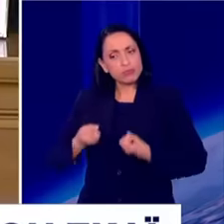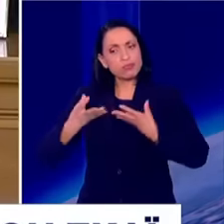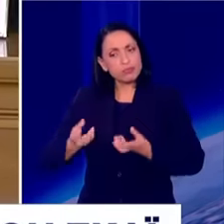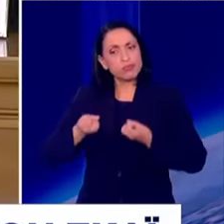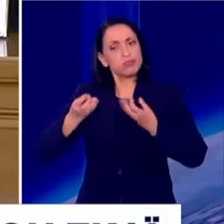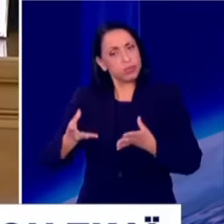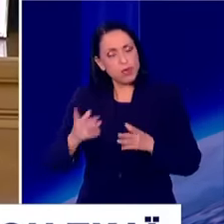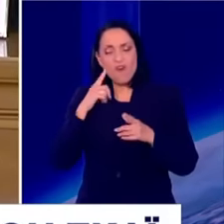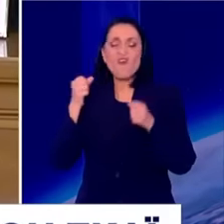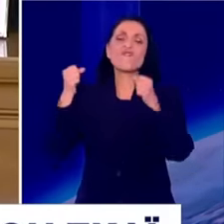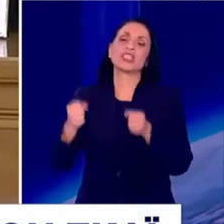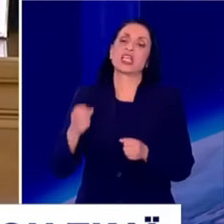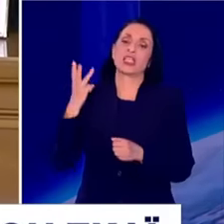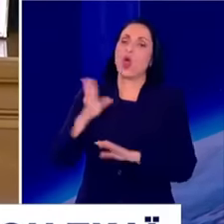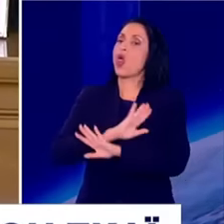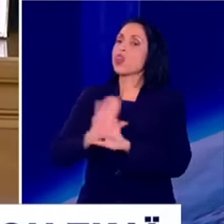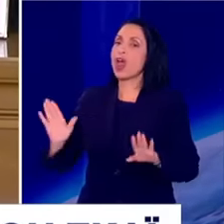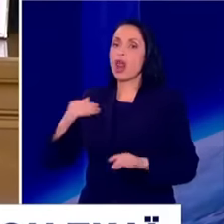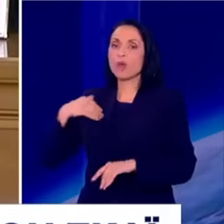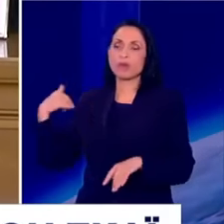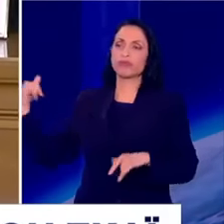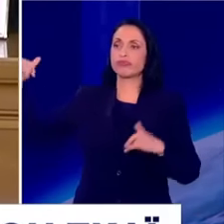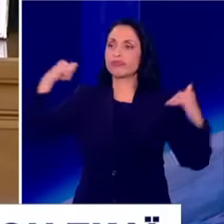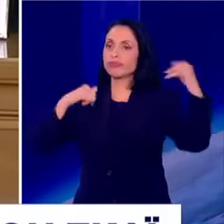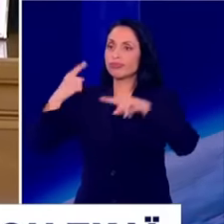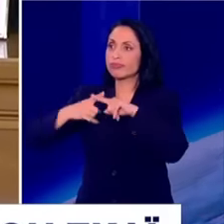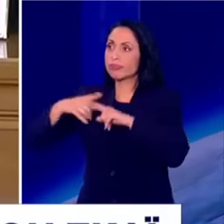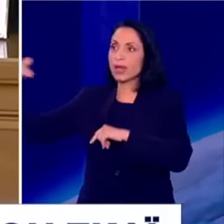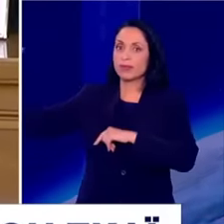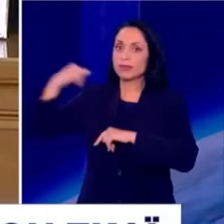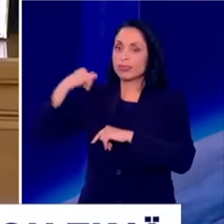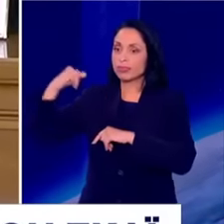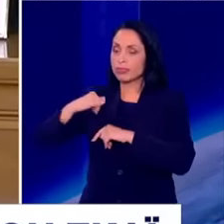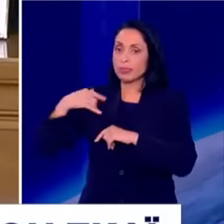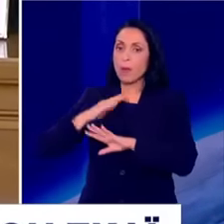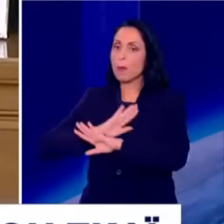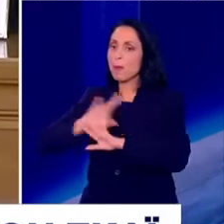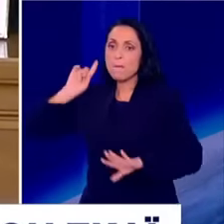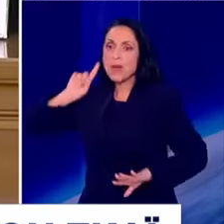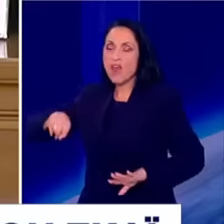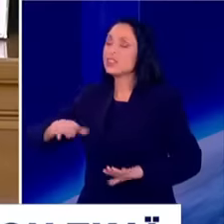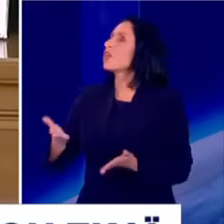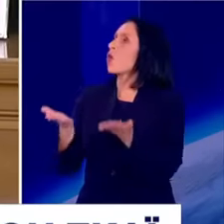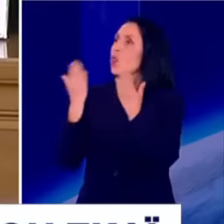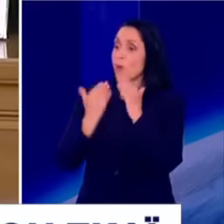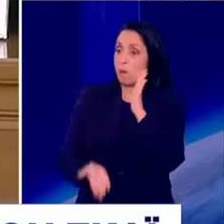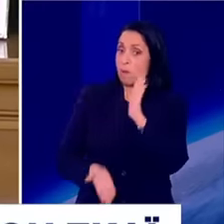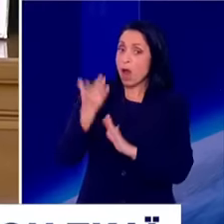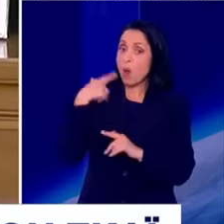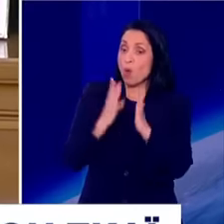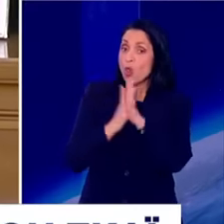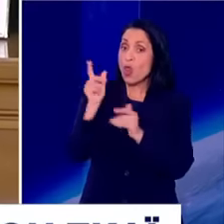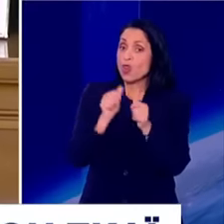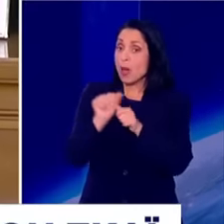3. Δεν έχουμε παραβιάσεις του ελληνικού εναέριου χώρου για παραπάνω από 12 μήνες. Δεν το είχαμε ποτέ αυτό. Είναι ένα σημαντικό